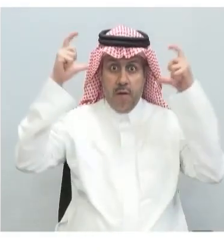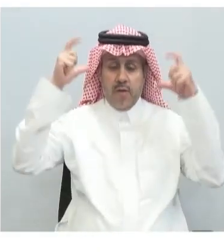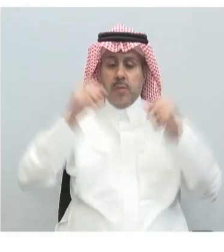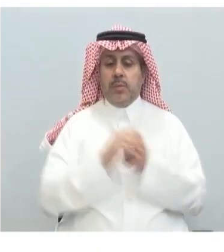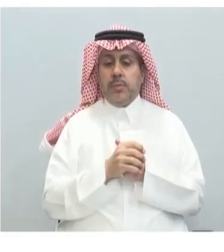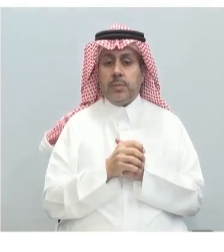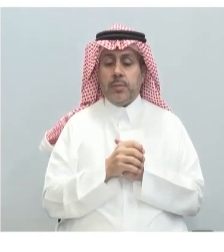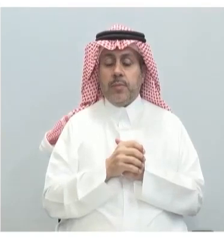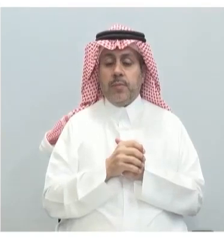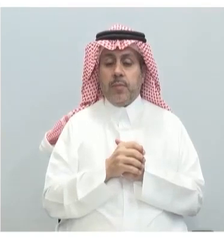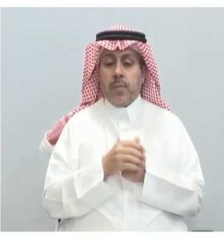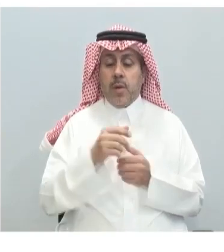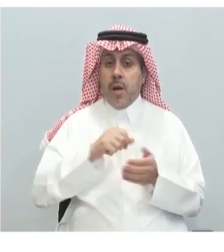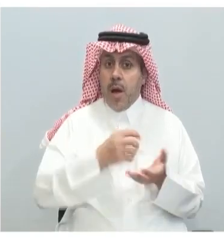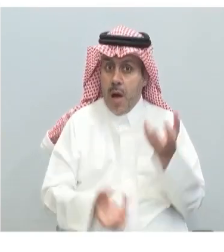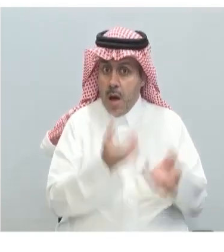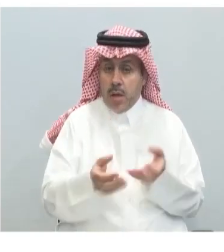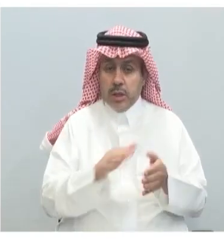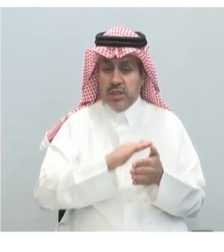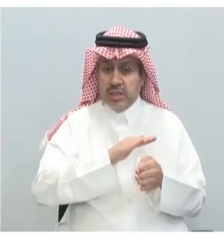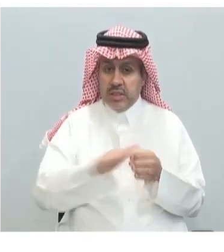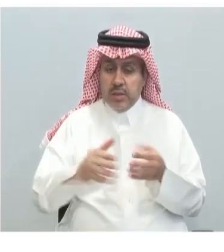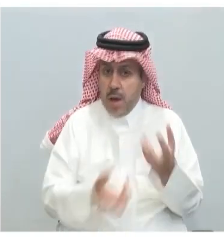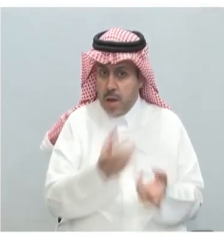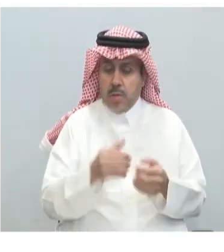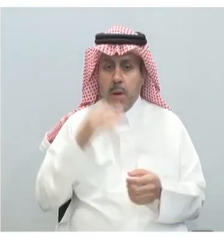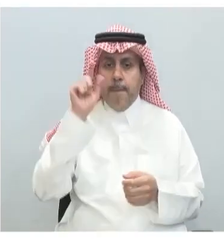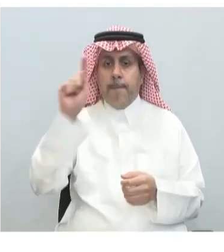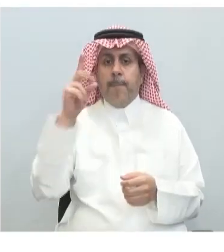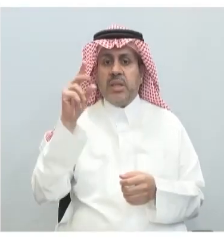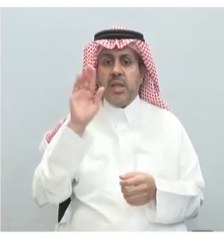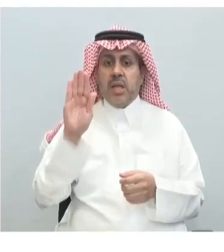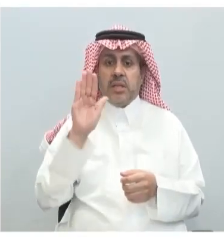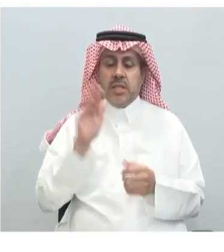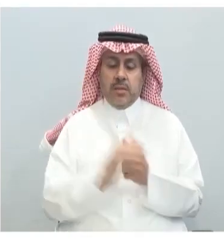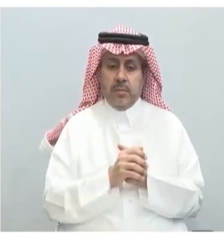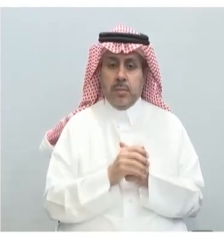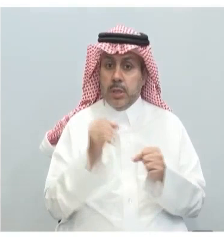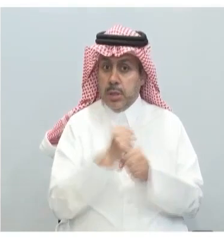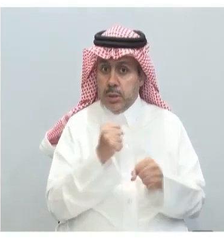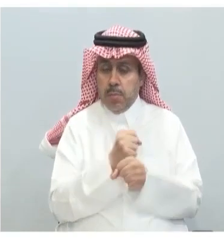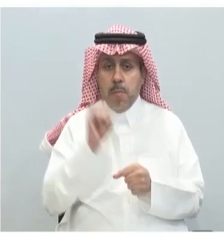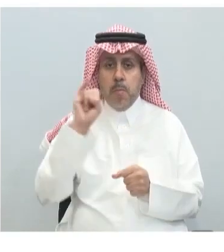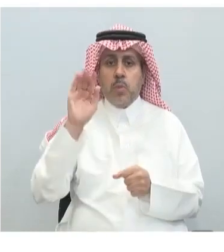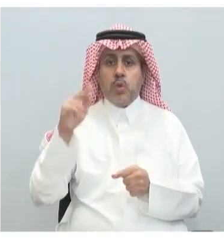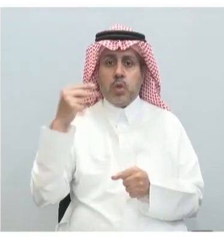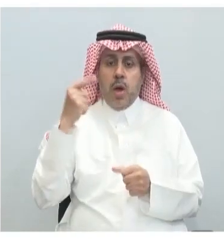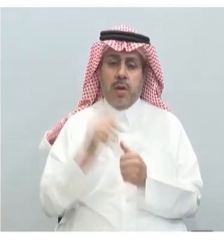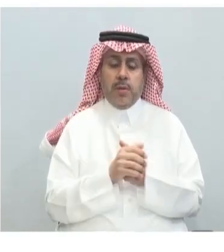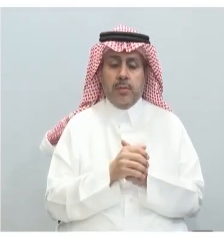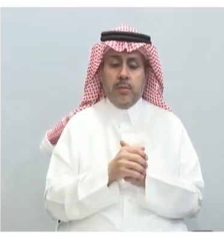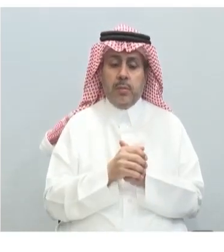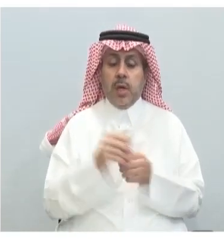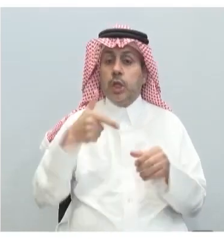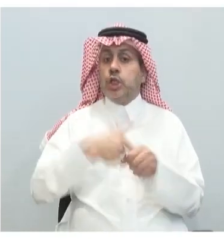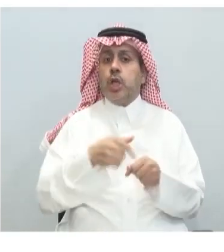يطلق حرق شريحه بطاطس الحراره المختزنه في المواد الموجوده في الشريحه استعمل المسعر لتجد الكميه التقريبيه للطاقه